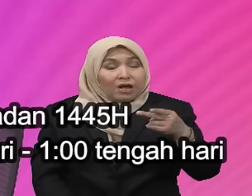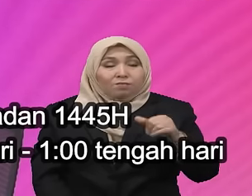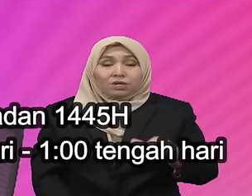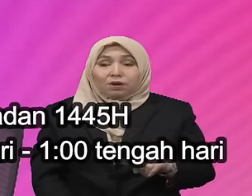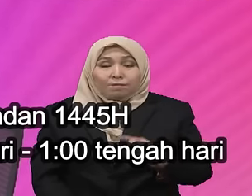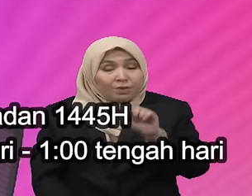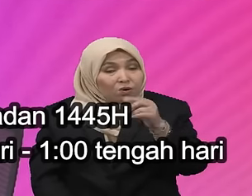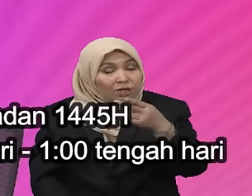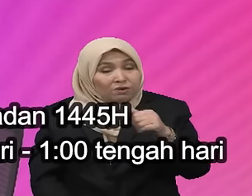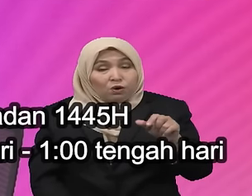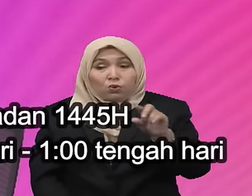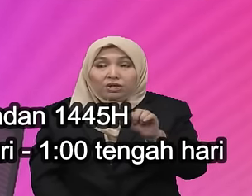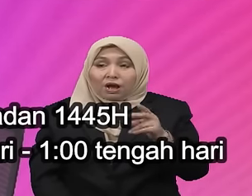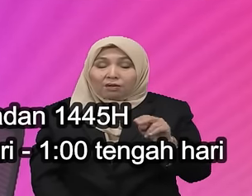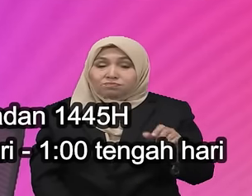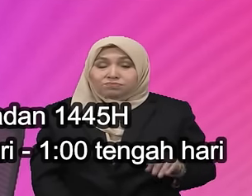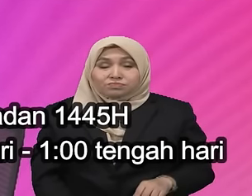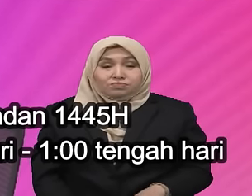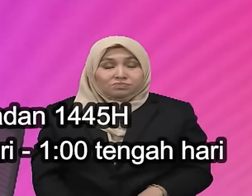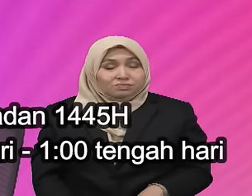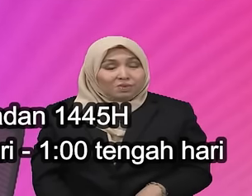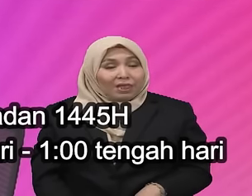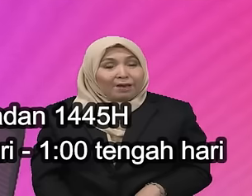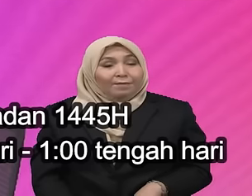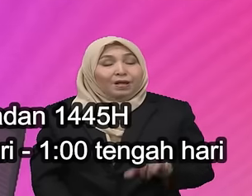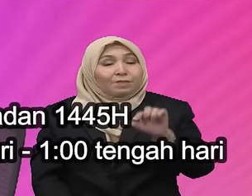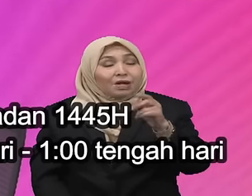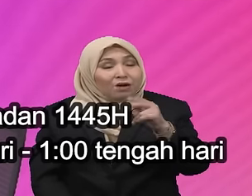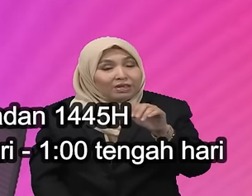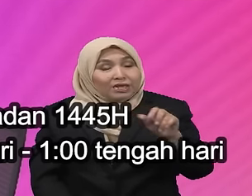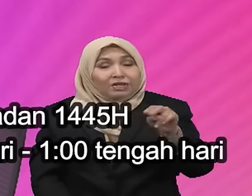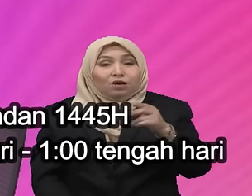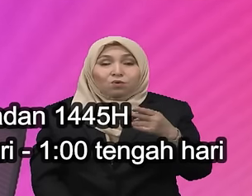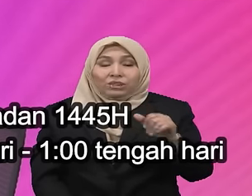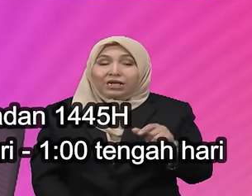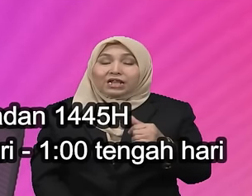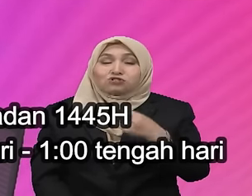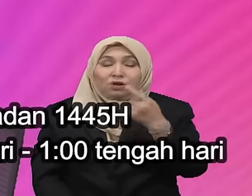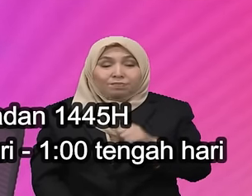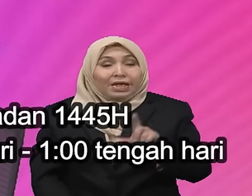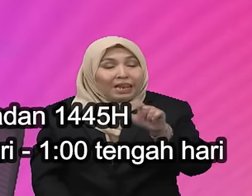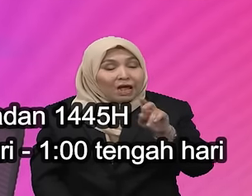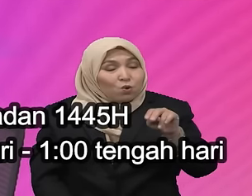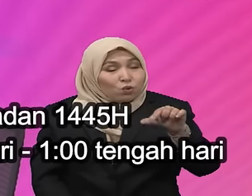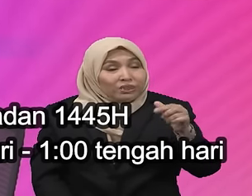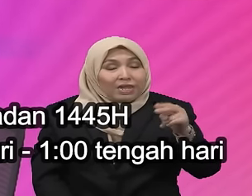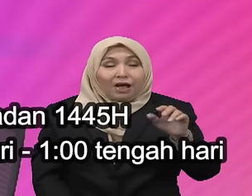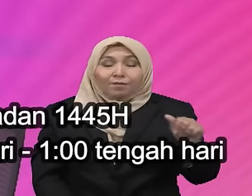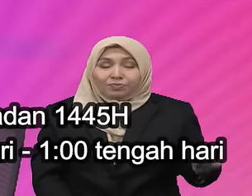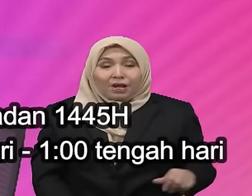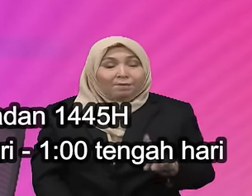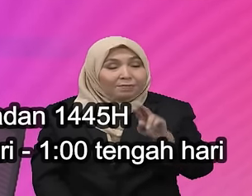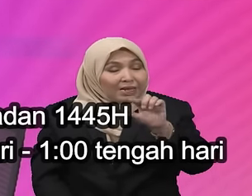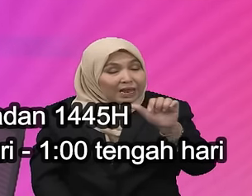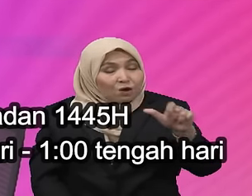Bukan bi ghairi gunnah. Bi ghairi gunnah. Nak sebut membayar bila gunnah jelah ya. Nah, bila